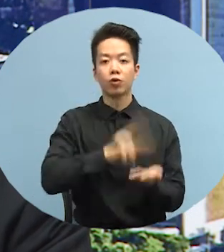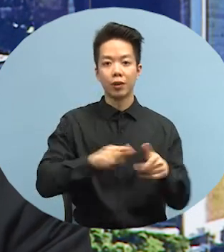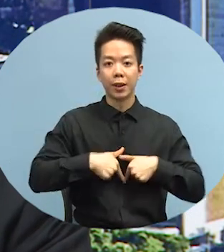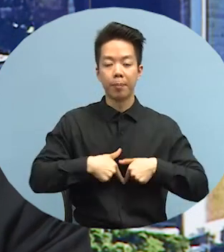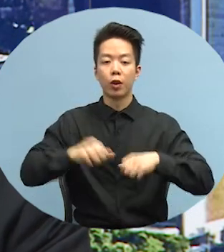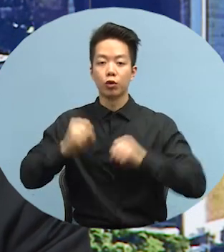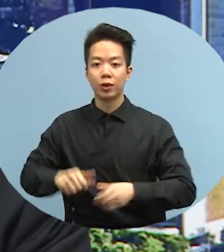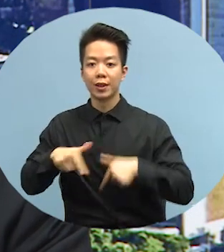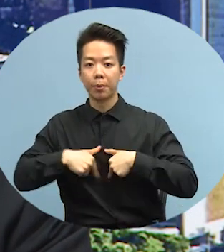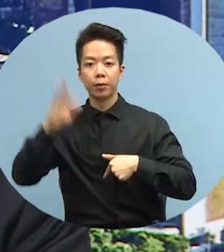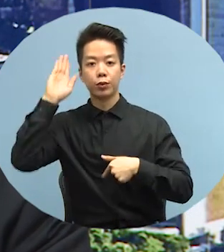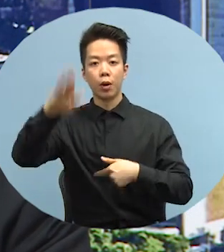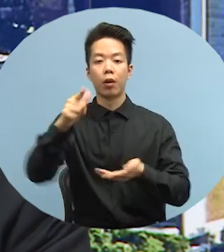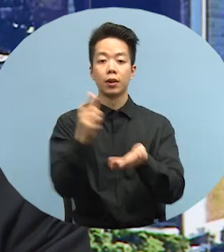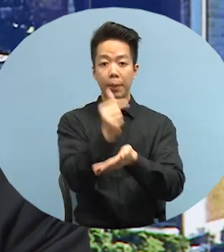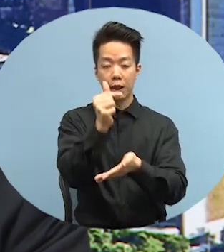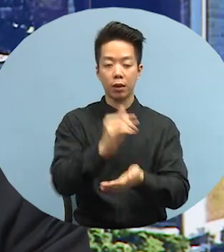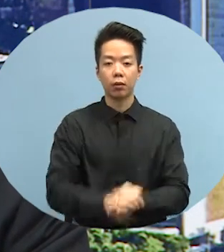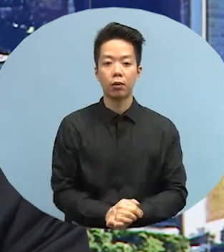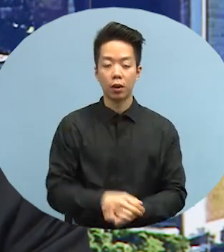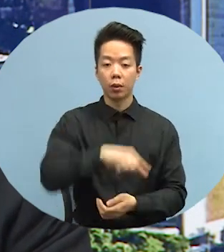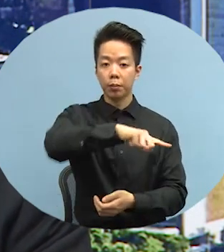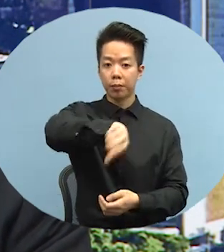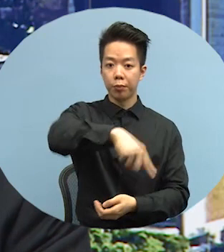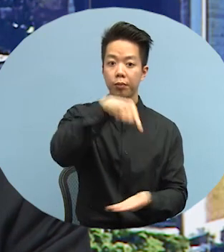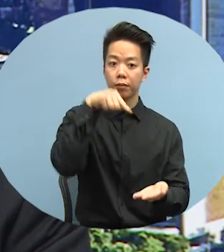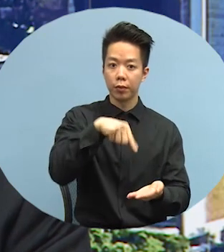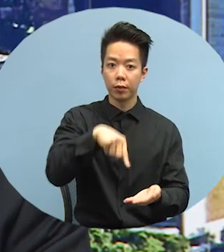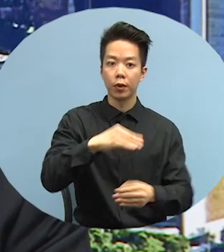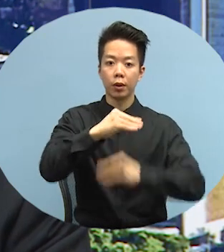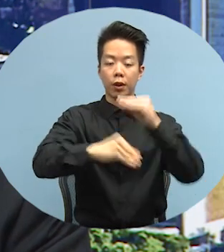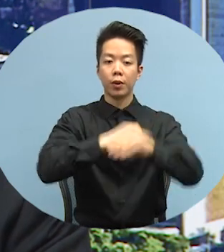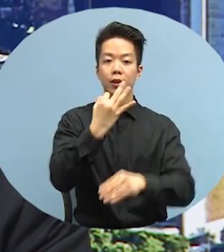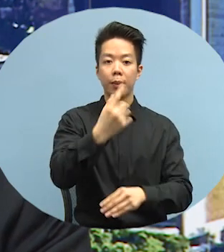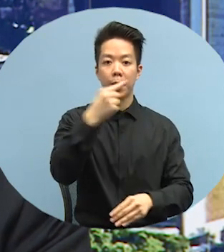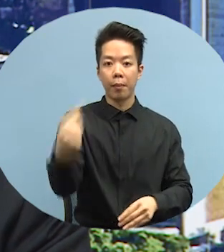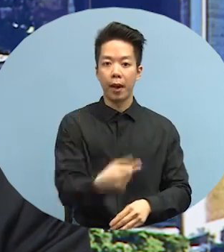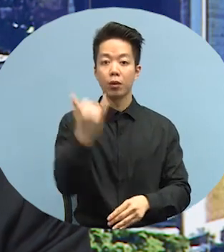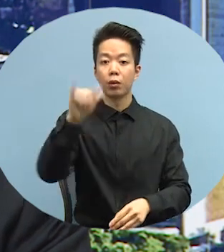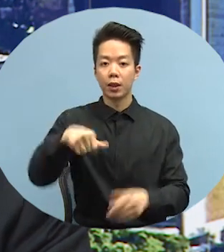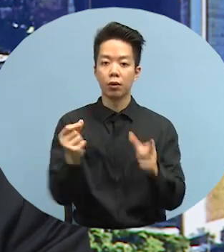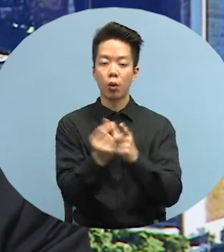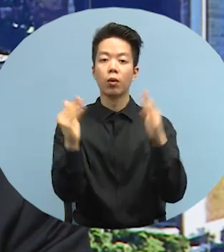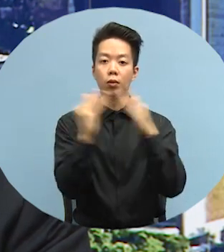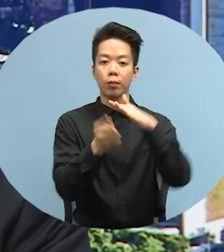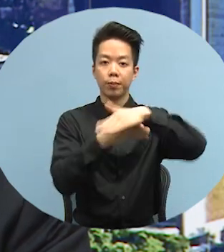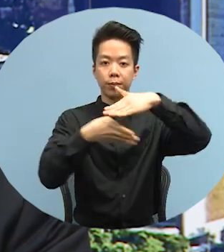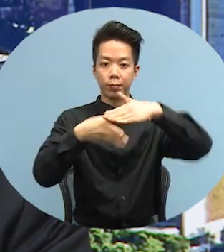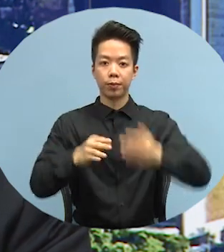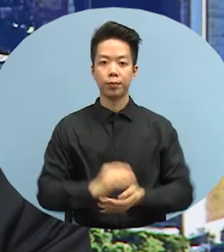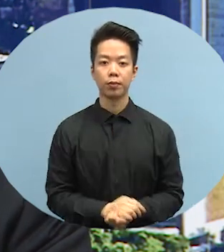未來十年呢，是在這些已覓得的土地興建316,000個公營房屋單